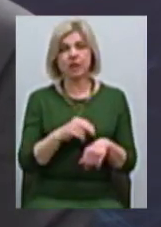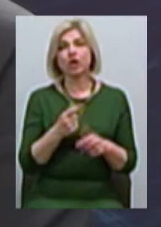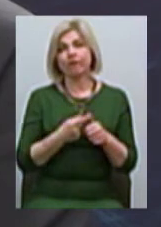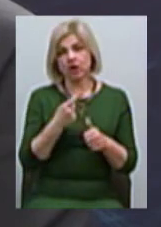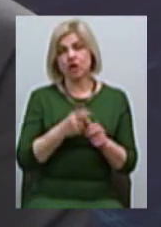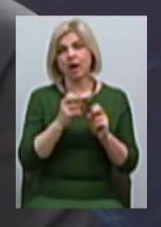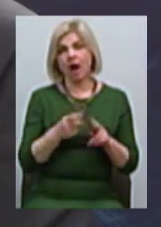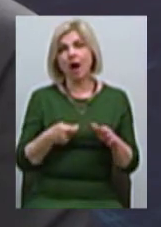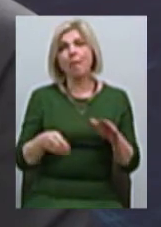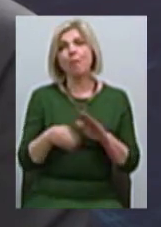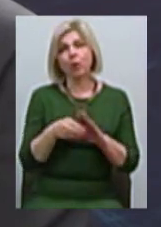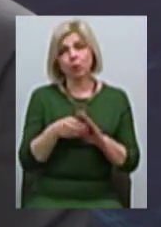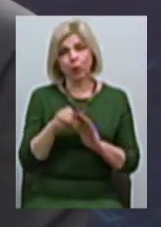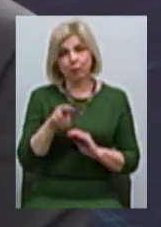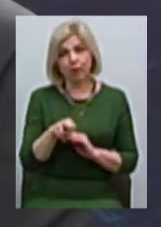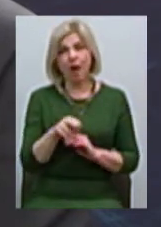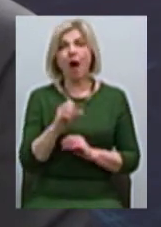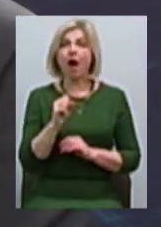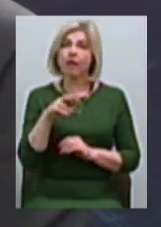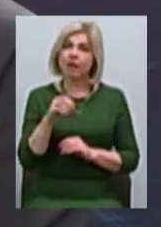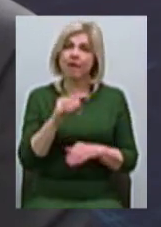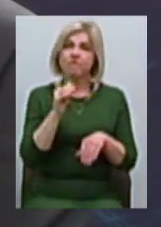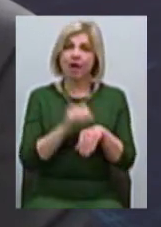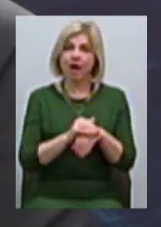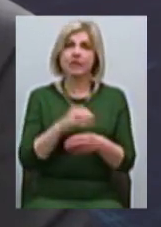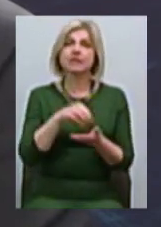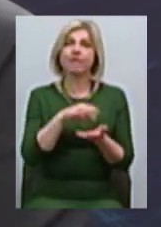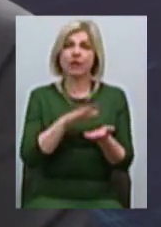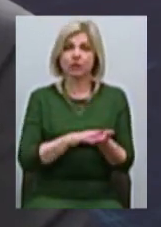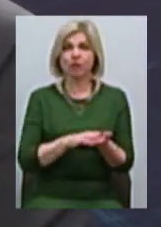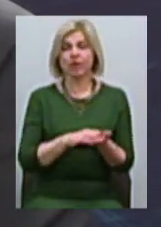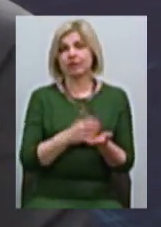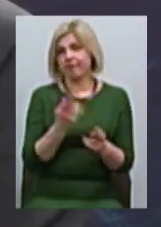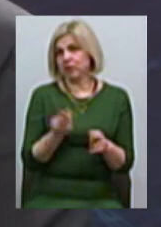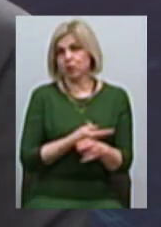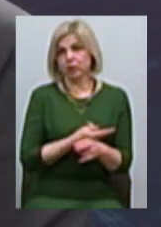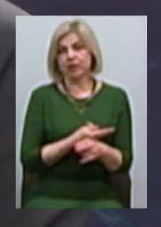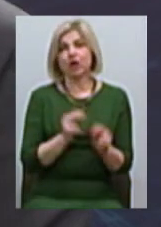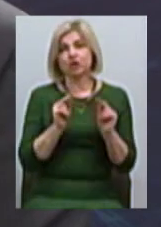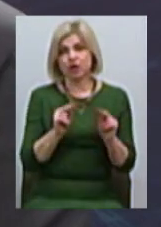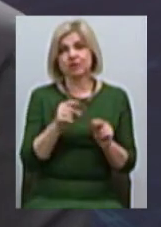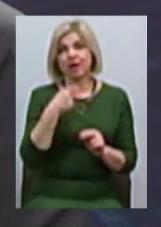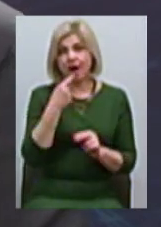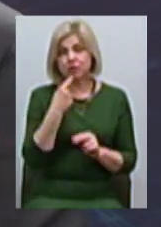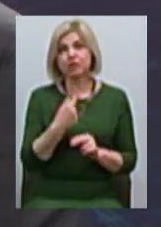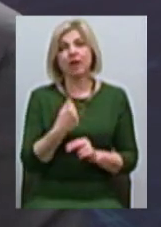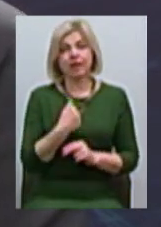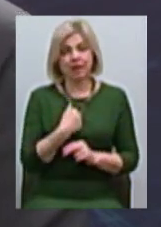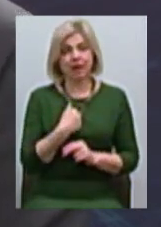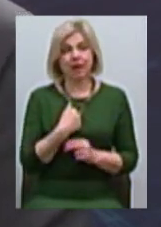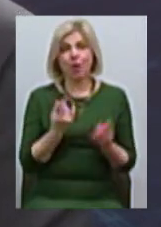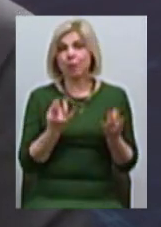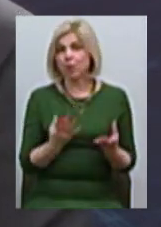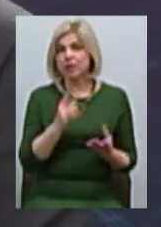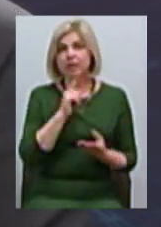підкупом. Але факт зафіксування його, він відсутній. Чесно кажучи, я просто не